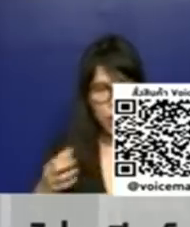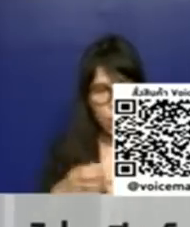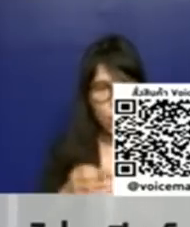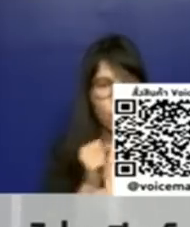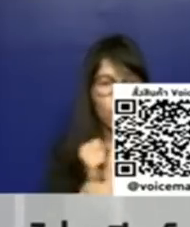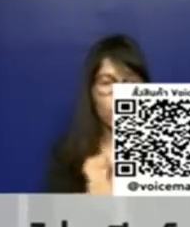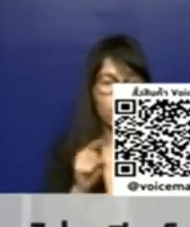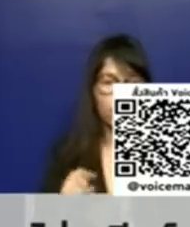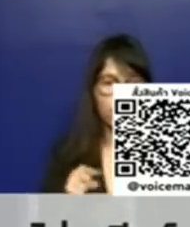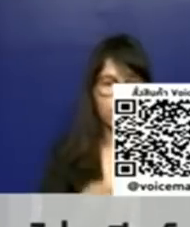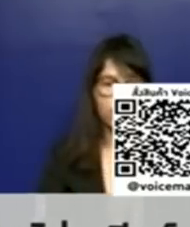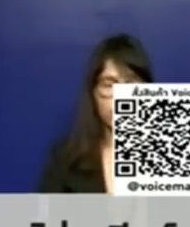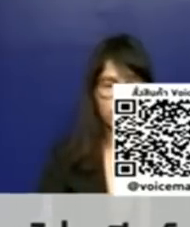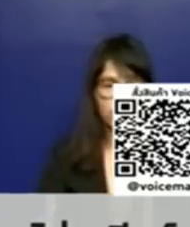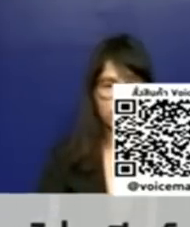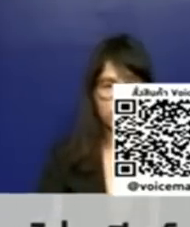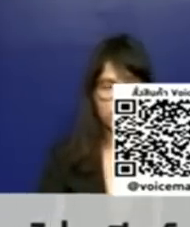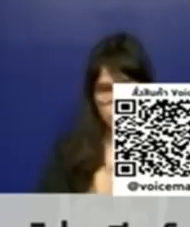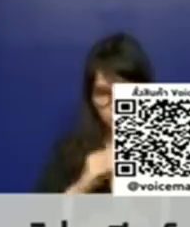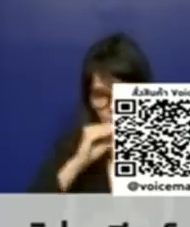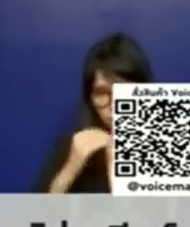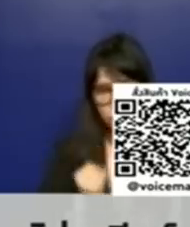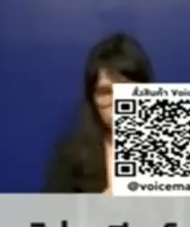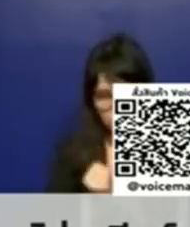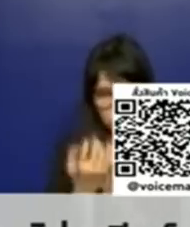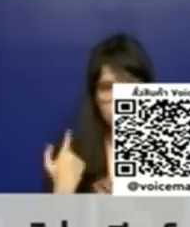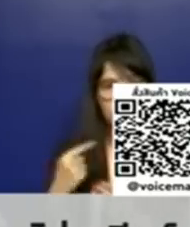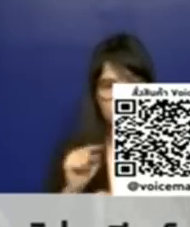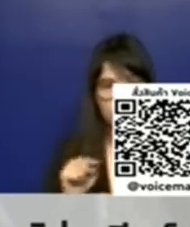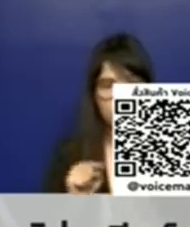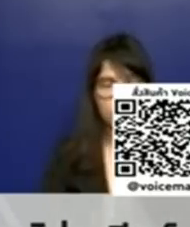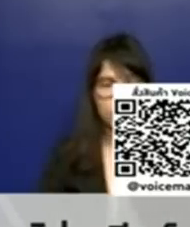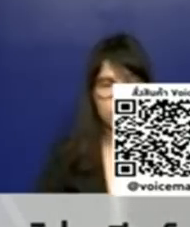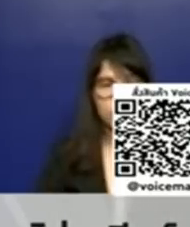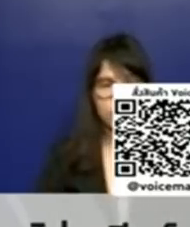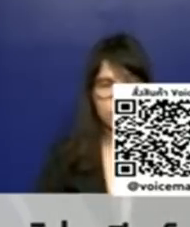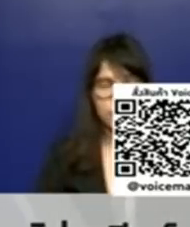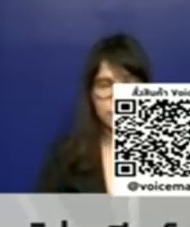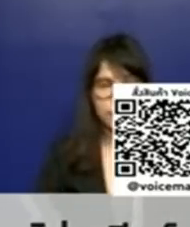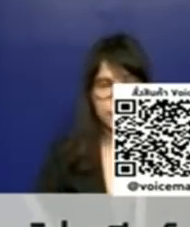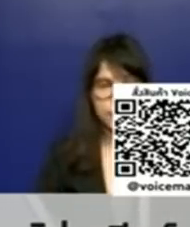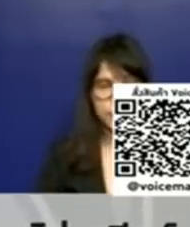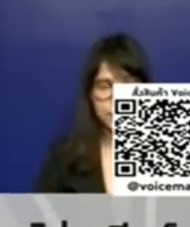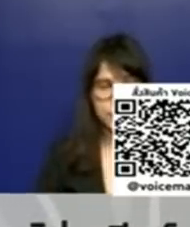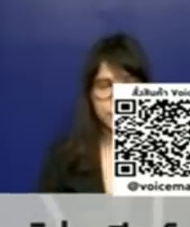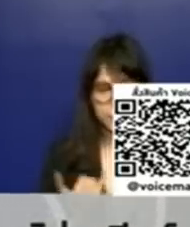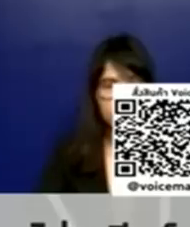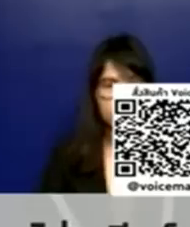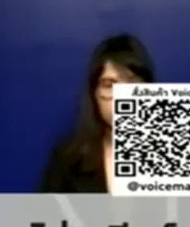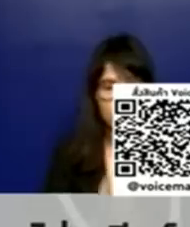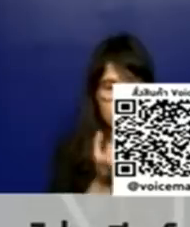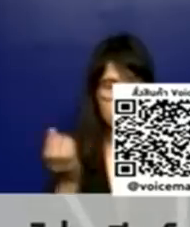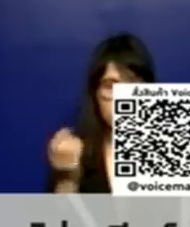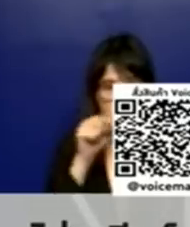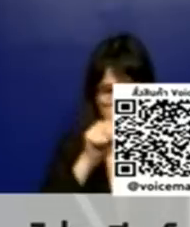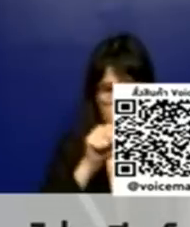สีส้มอะไรต่างๆนะฮะที่มีตั้งแต ่ต่อสัญญาข้ามศตวรรษ ใช่มันไปจบ2,602อ่ ะ